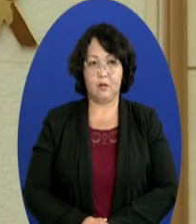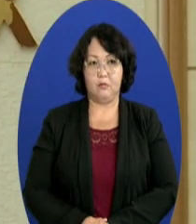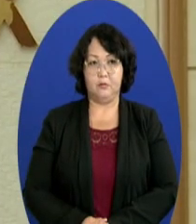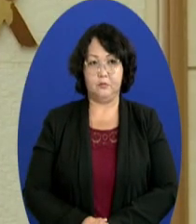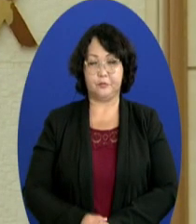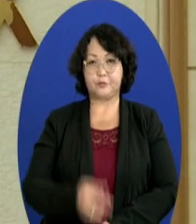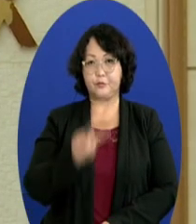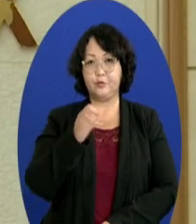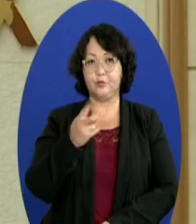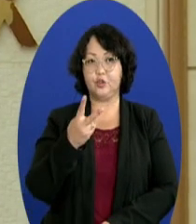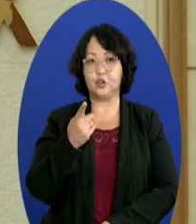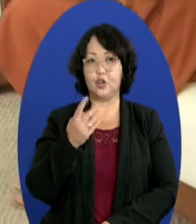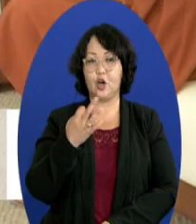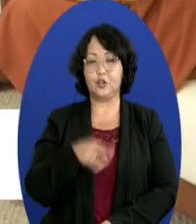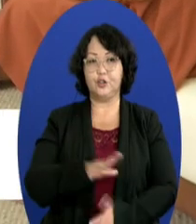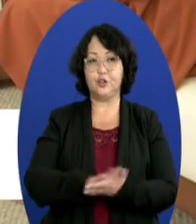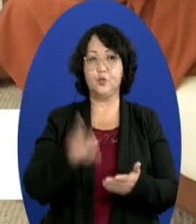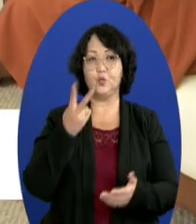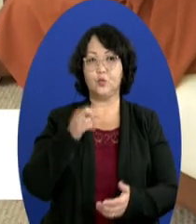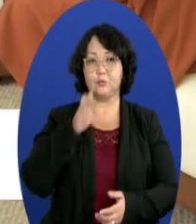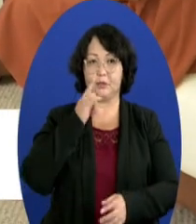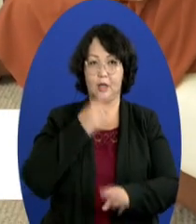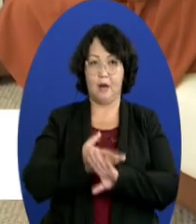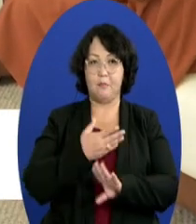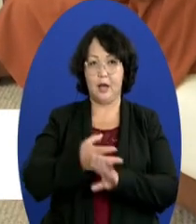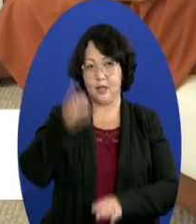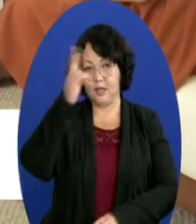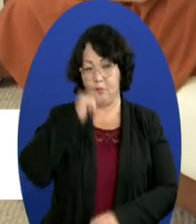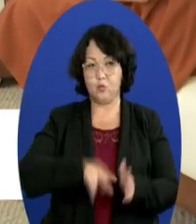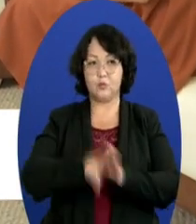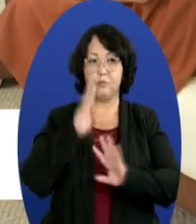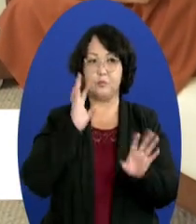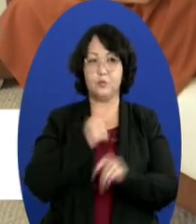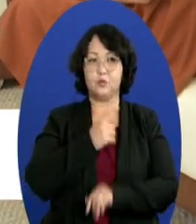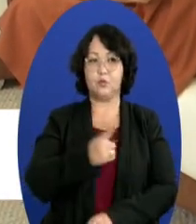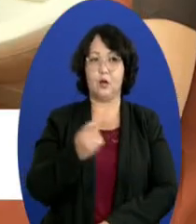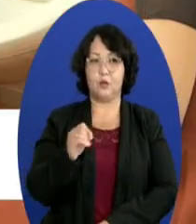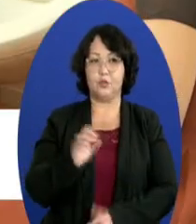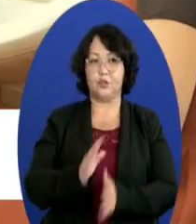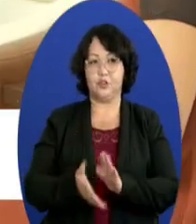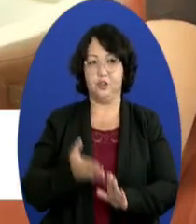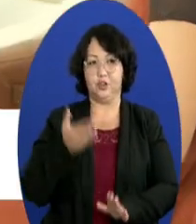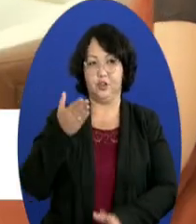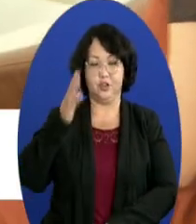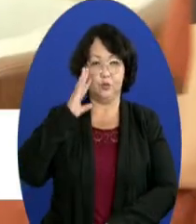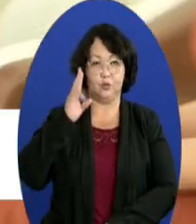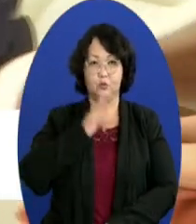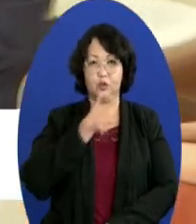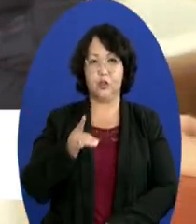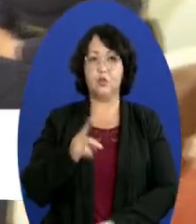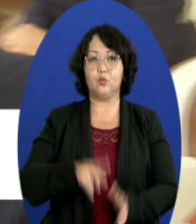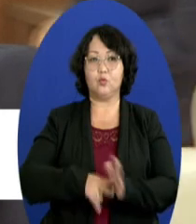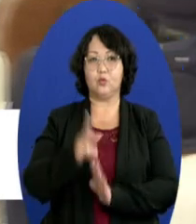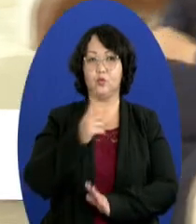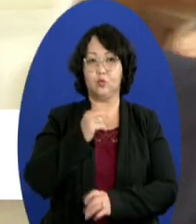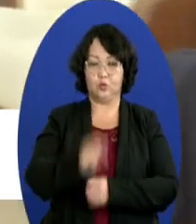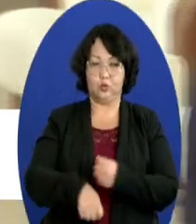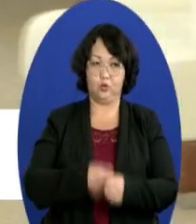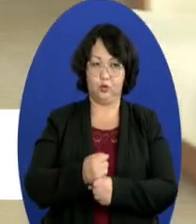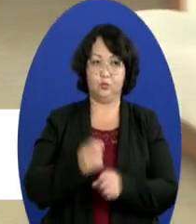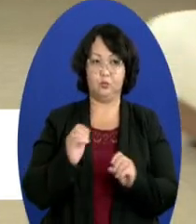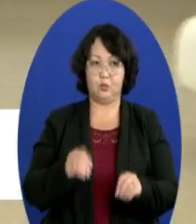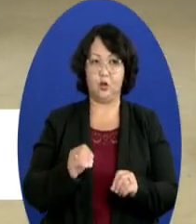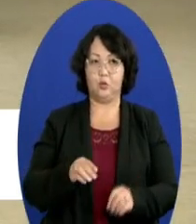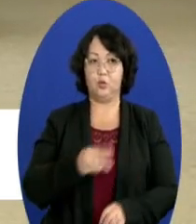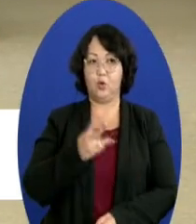За эх 2021 онд шинэ үеийн батлан хамгаалах яам үүсэн байгуулагдсан 110 орчин цагийн зэвсэд хүчний 100 жил өдөхөн. Түүхтөөг тэмдэглэн